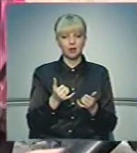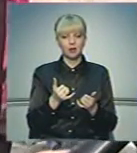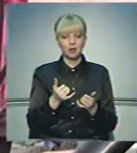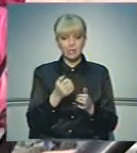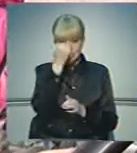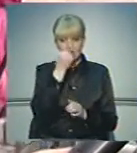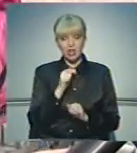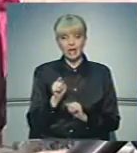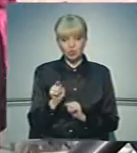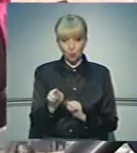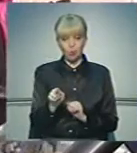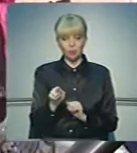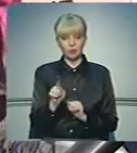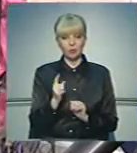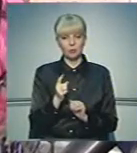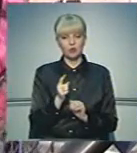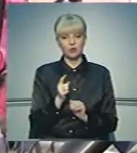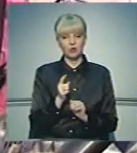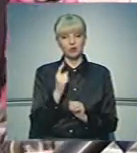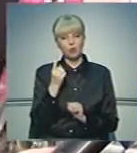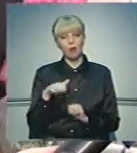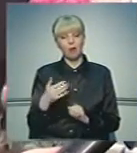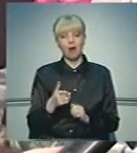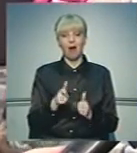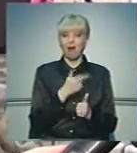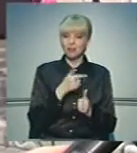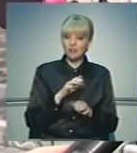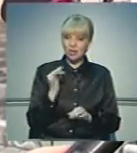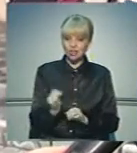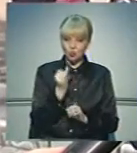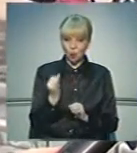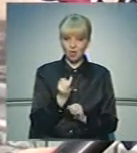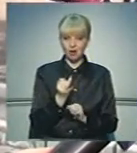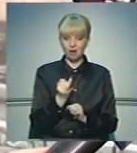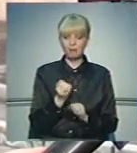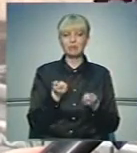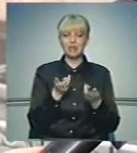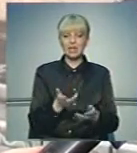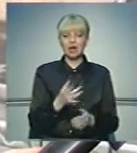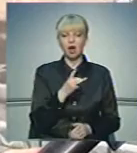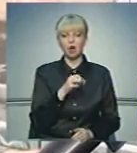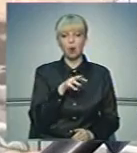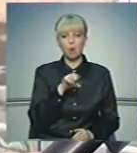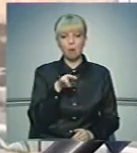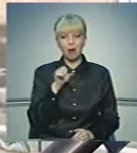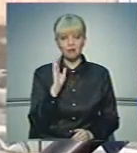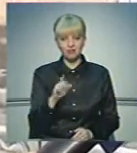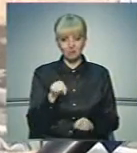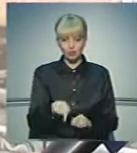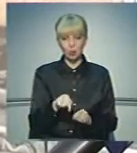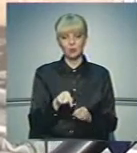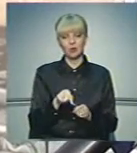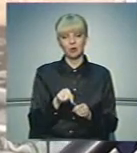передусім завдяки йому. Тому що він, з одного боку, альтернативна історія, кілька романів в цьому